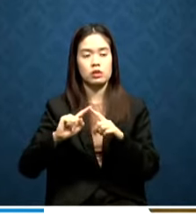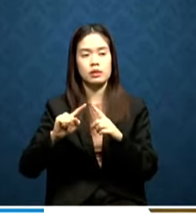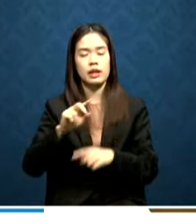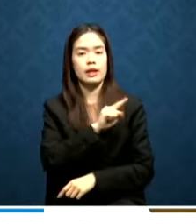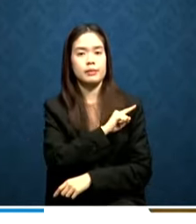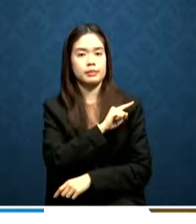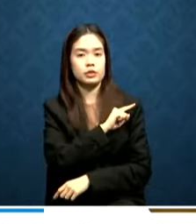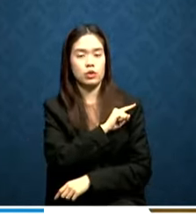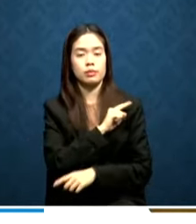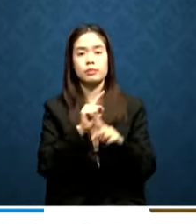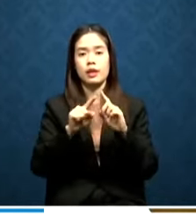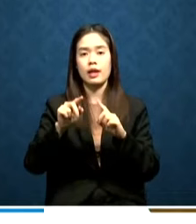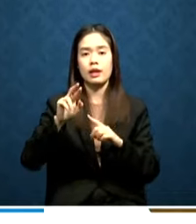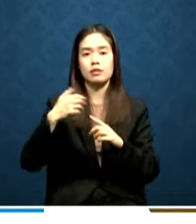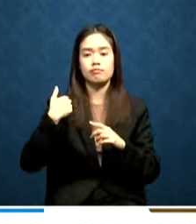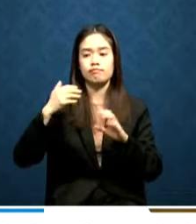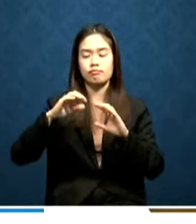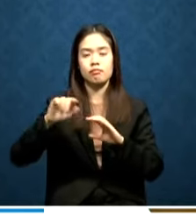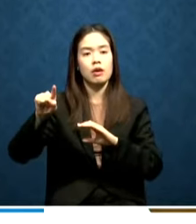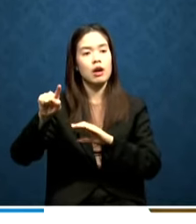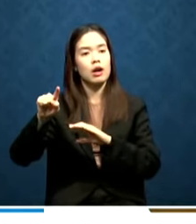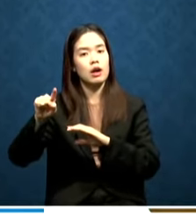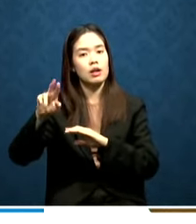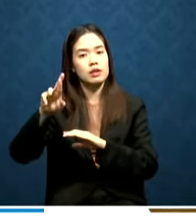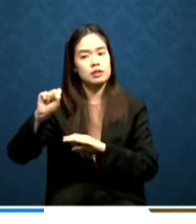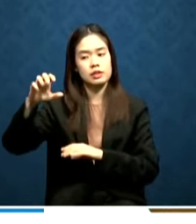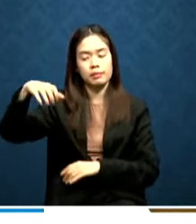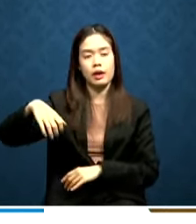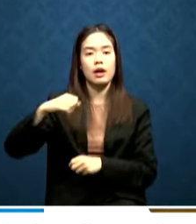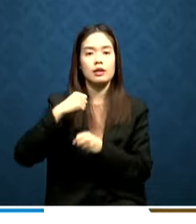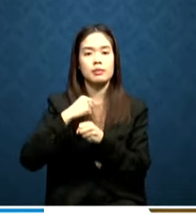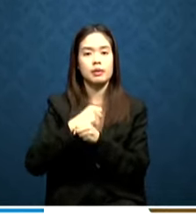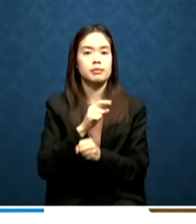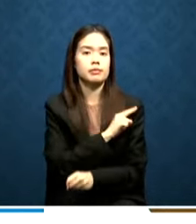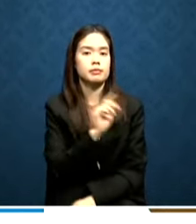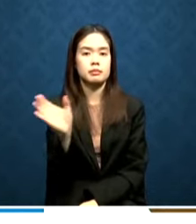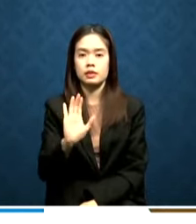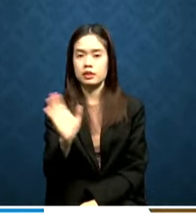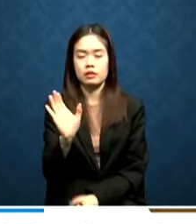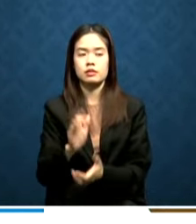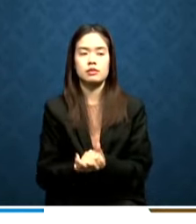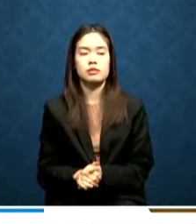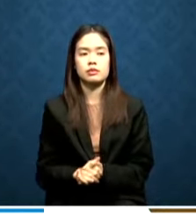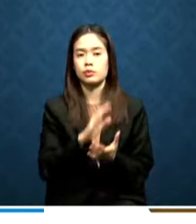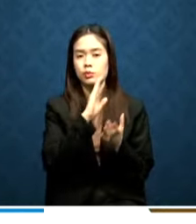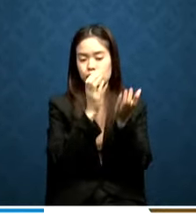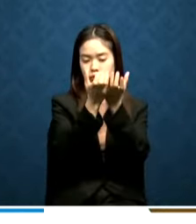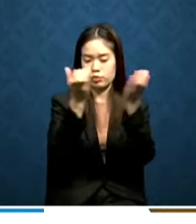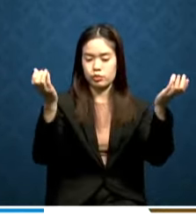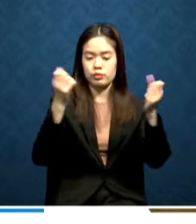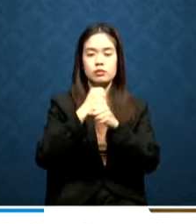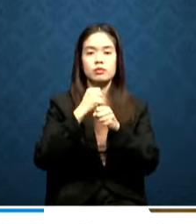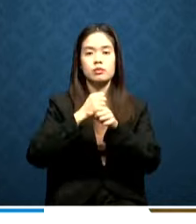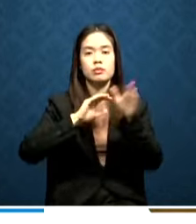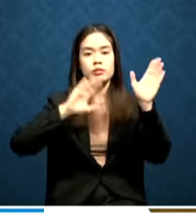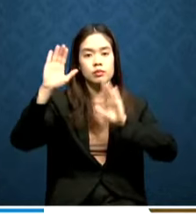คณะรัฐมนตรีเนี่ยเกิดจากนโยบายคณะรัฐมนตรีรัฐบาลที่แล้วเนี่ยกำหนดว่าจะทำรัฐธรรมนูญให้เป็นประชาธิปไตยมากขึ้นโ